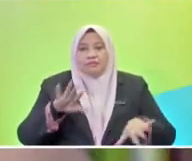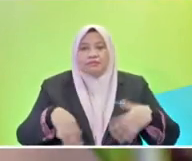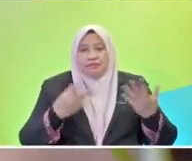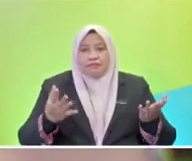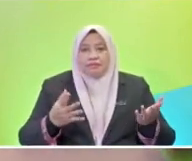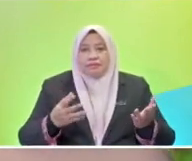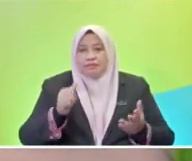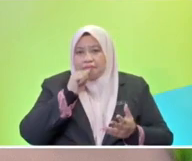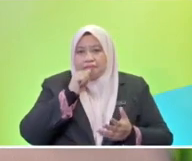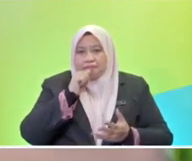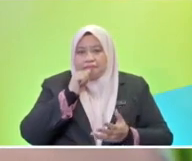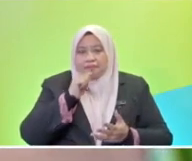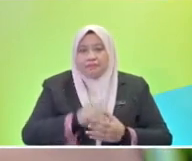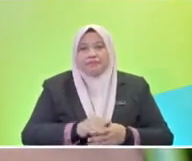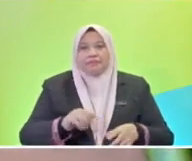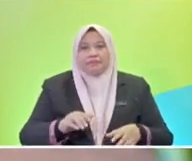nak minum.